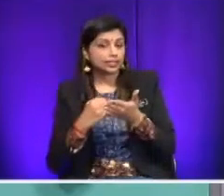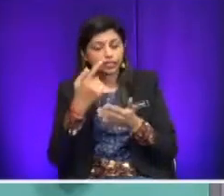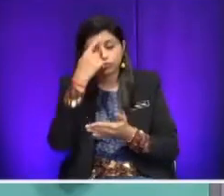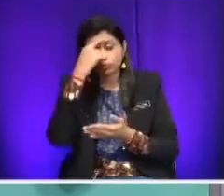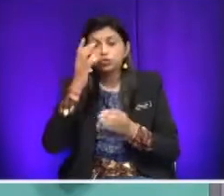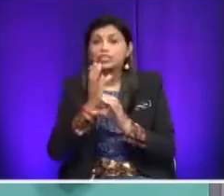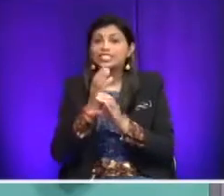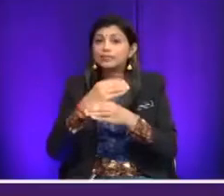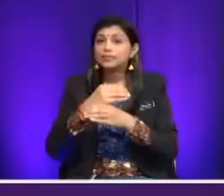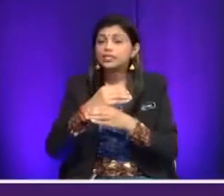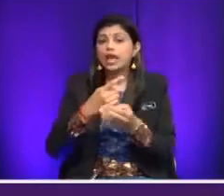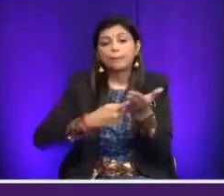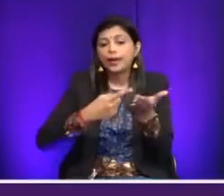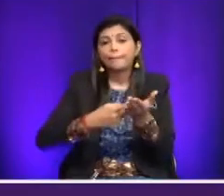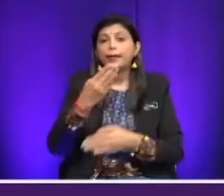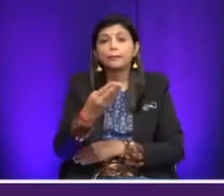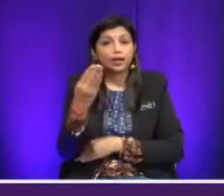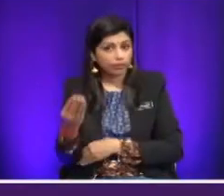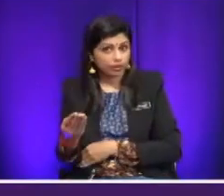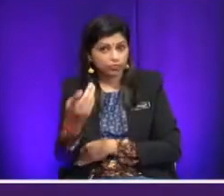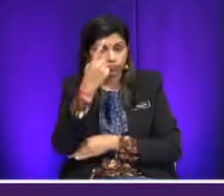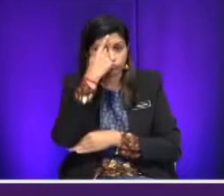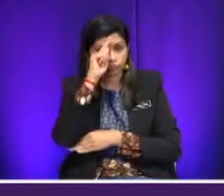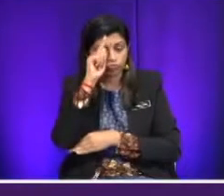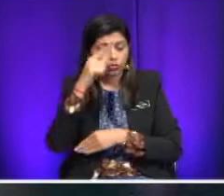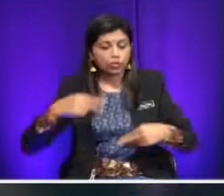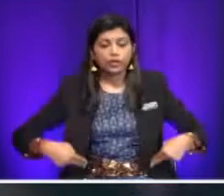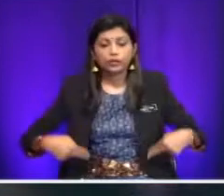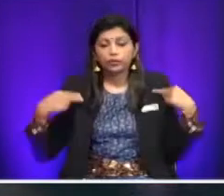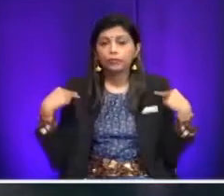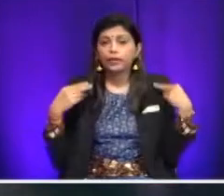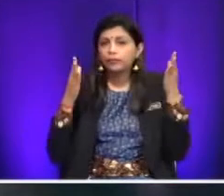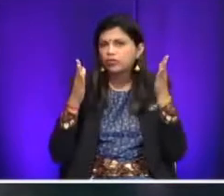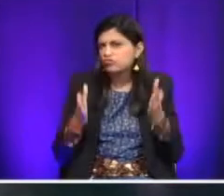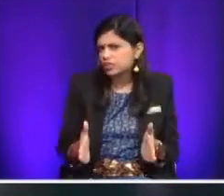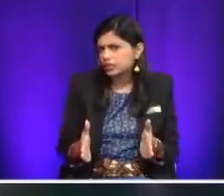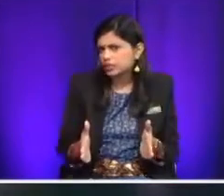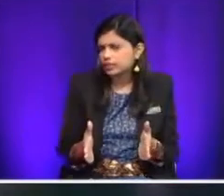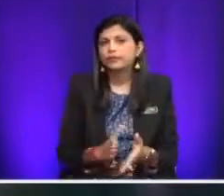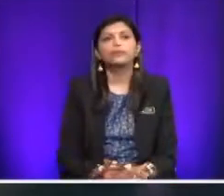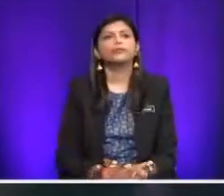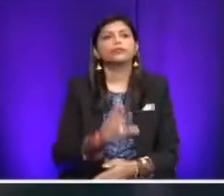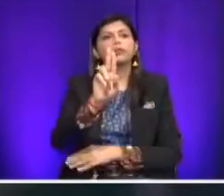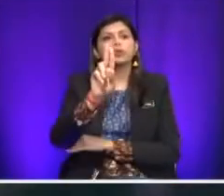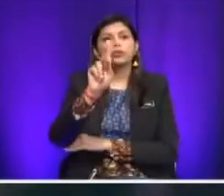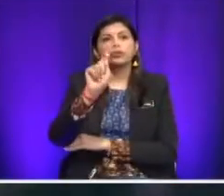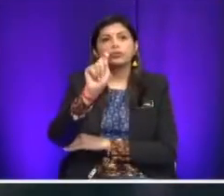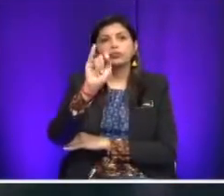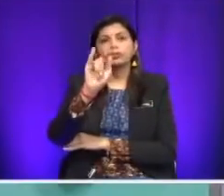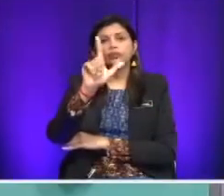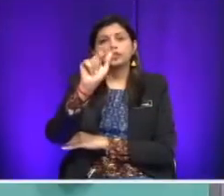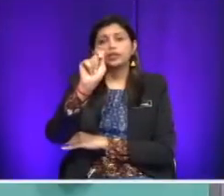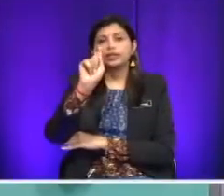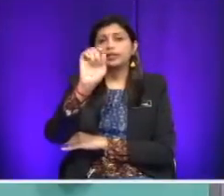dan memudahkan kehidupan manusia Oke biodata Apa itu maksud yang enggak disekitaran ialah maksudnya